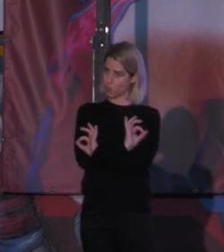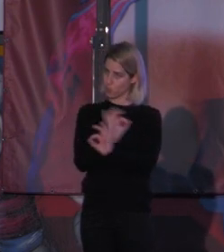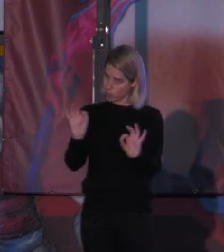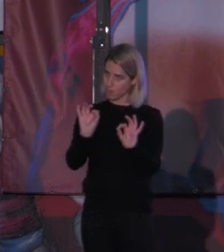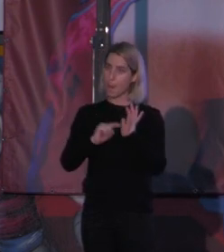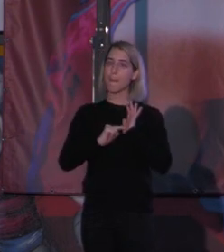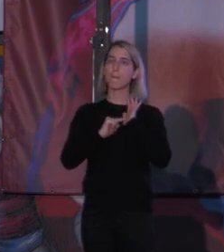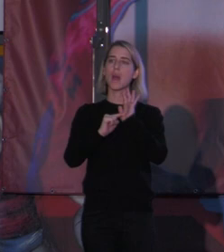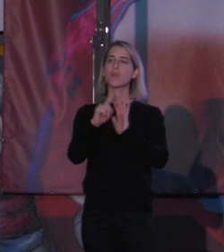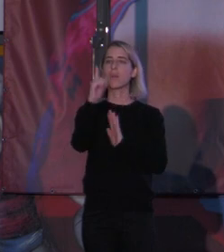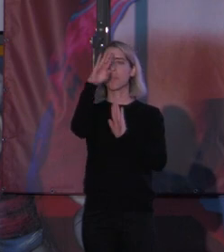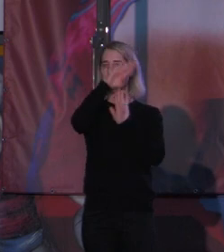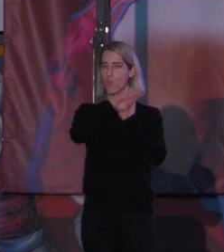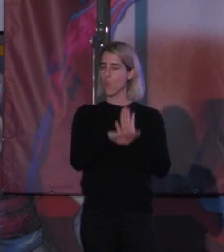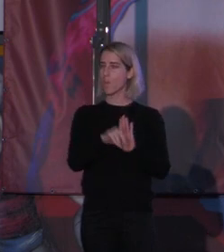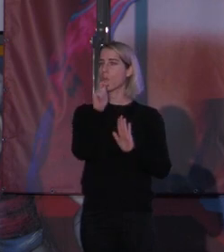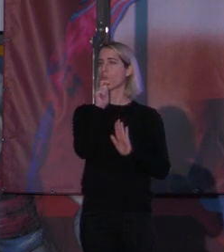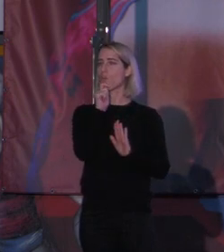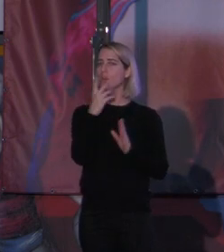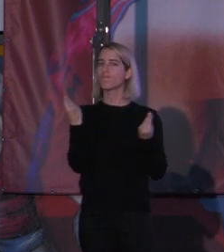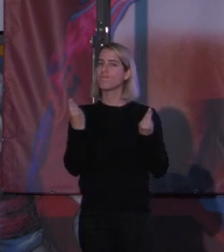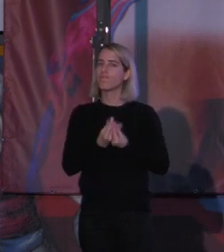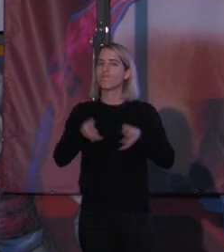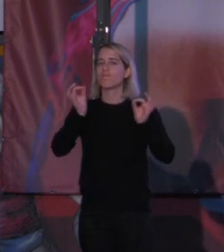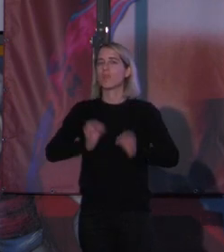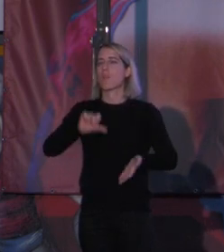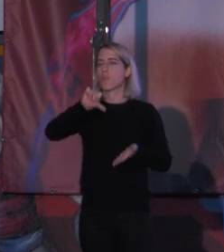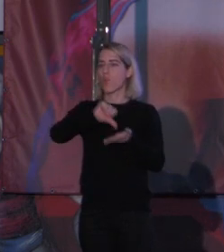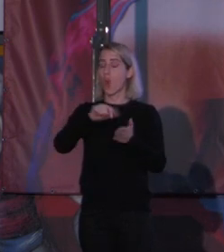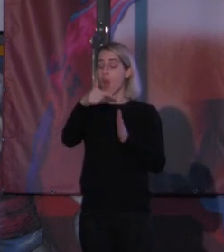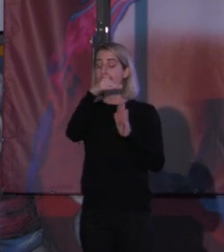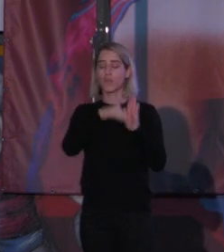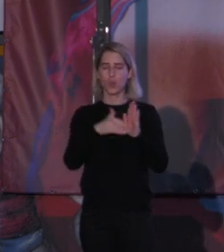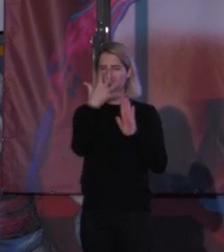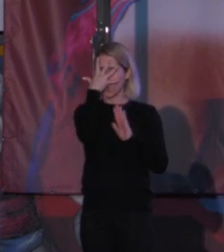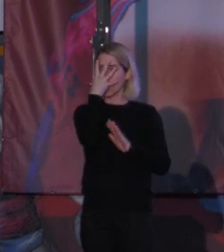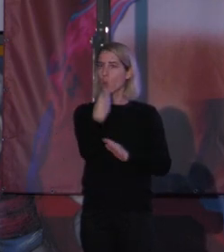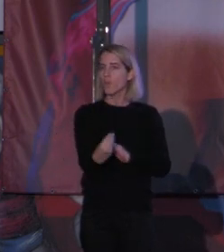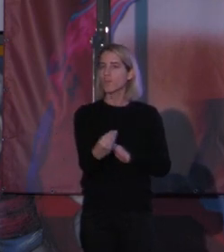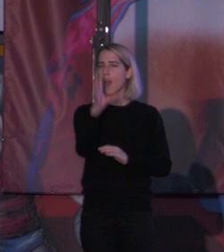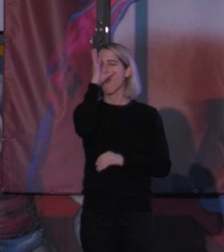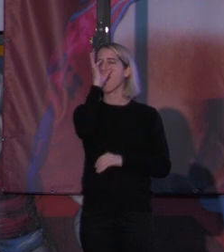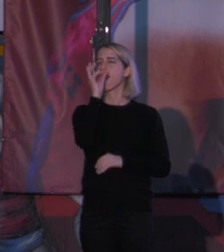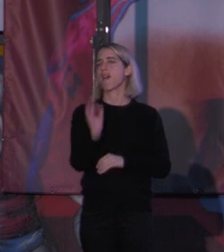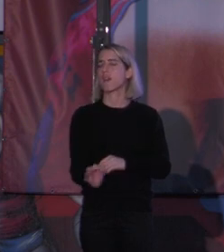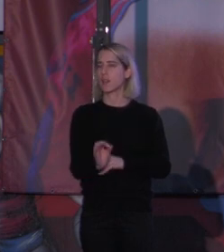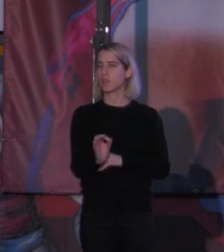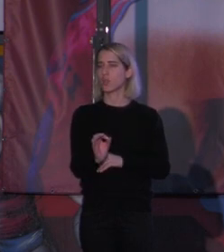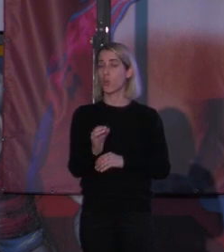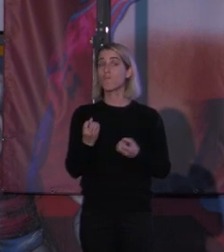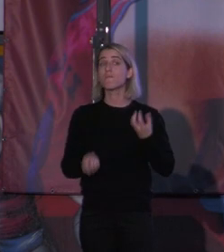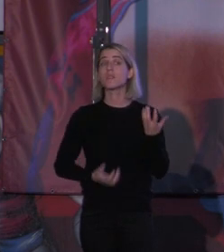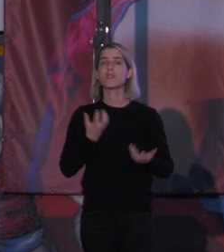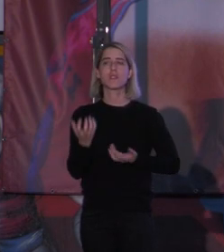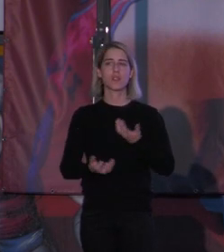σου παρουσιάσουμε ένα πολιτικό πρόγραμμα για την πόλη μας, το οποίο θα είναι κατανοητό, ρεαλιστικό,